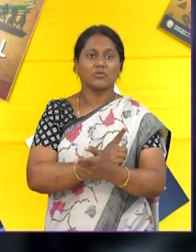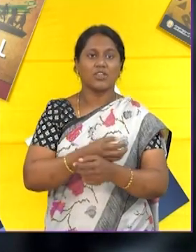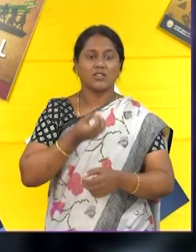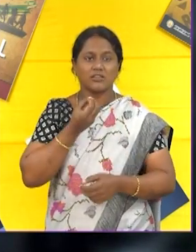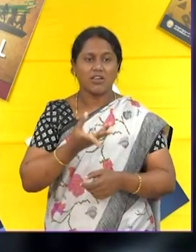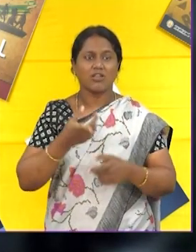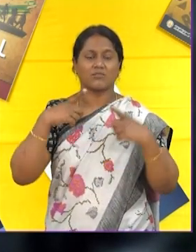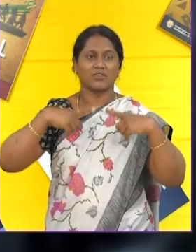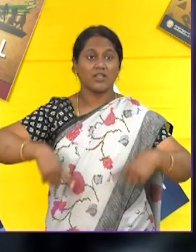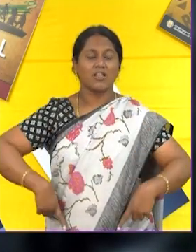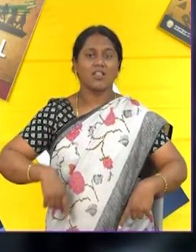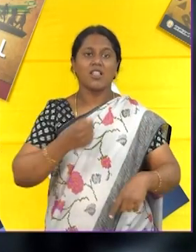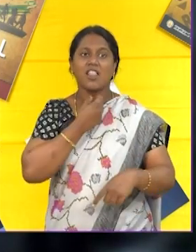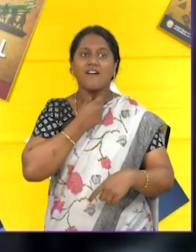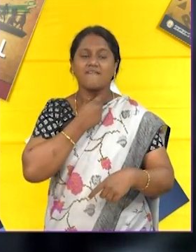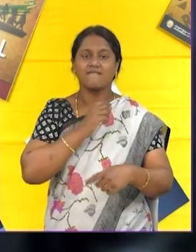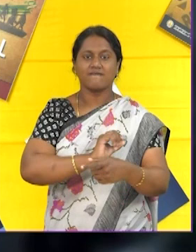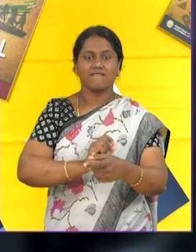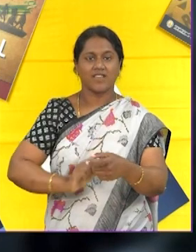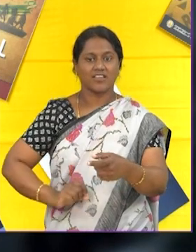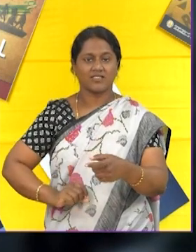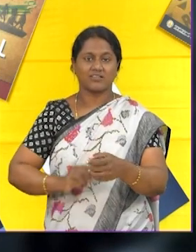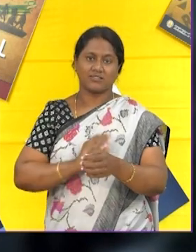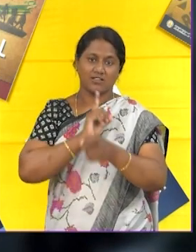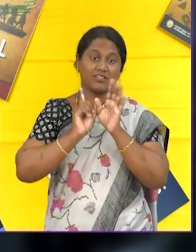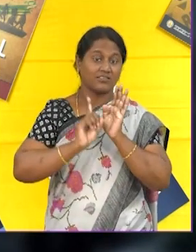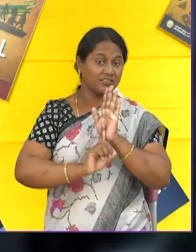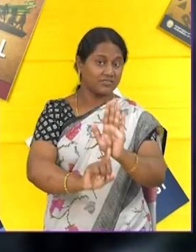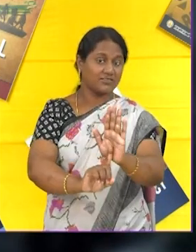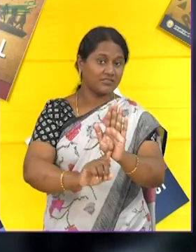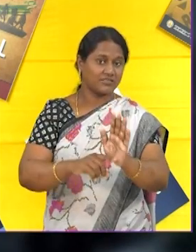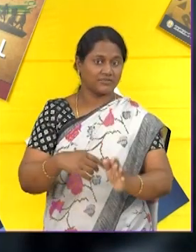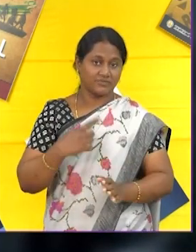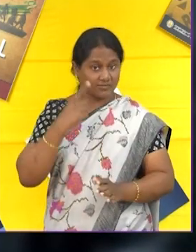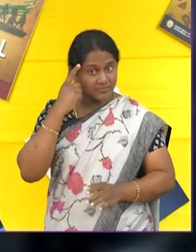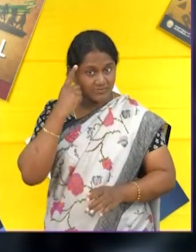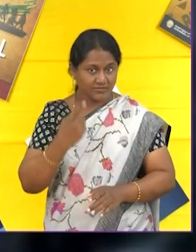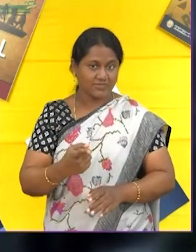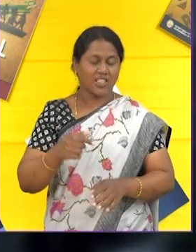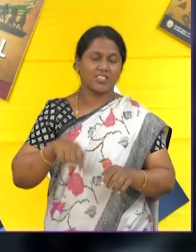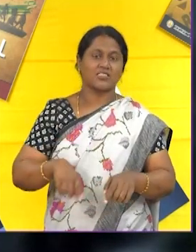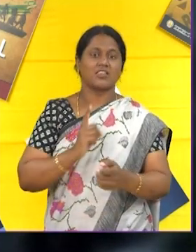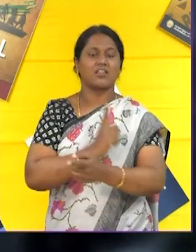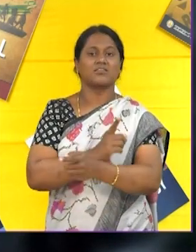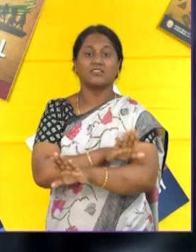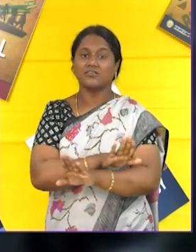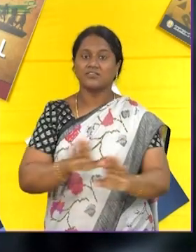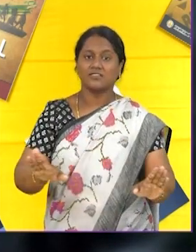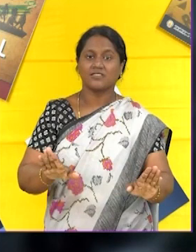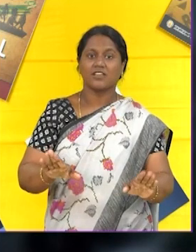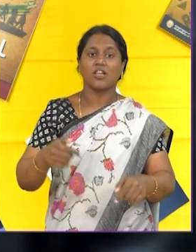உள்ள விசித்திரமான விஷயங்கள் எல்லாம் அவருடைய ஒர்க்ஸில் மேஜரான சப்ஜெக்டாக அவர் எடுத்திருக்கிறார். திஸ் இஸ் வாட் அபவுட் த ஆத்தர்.